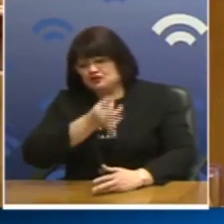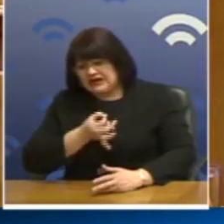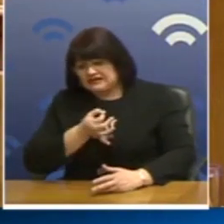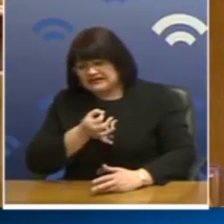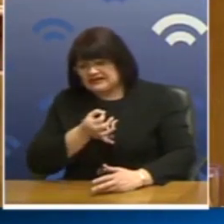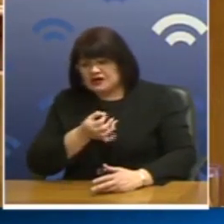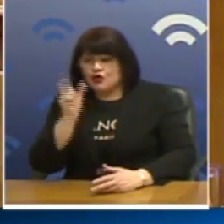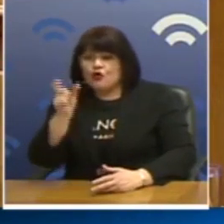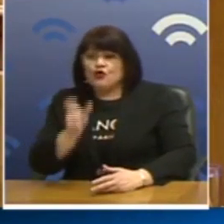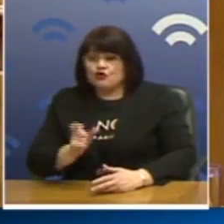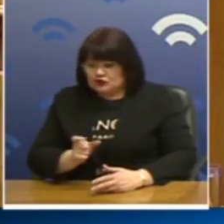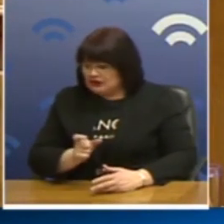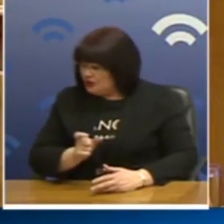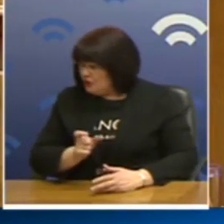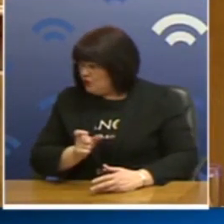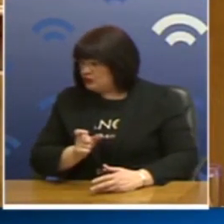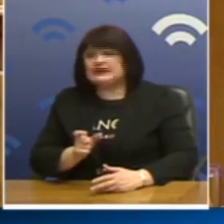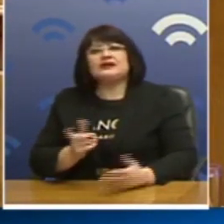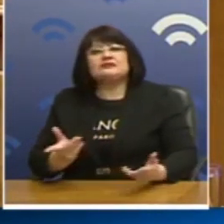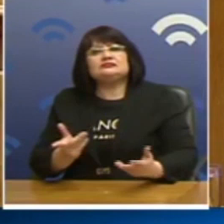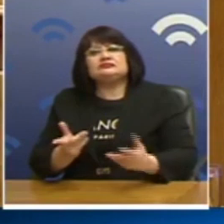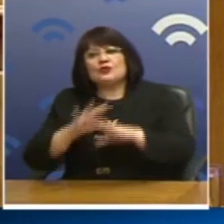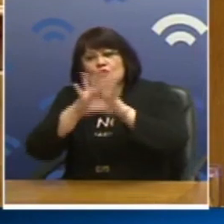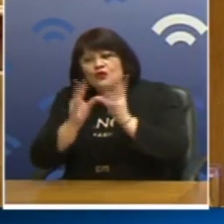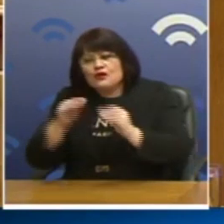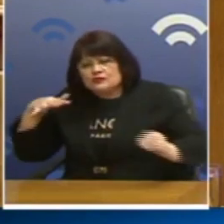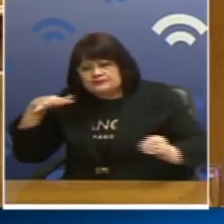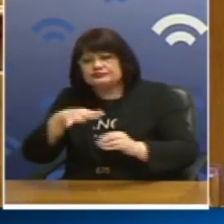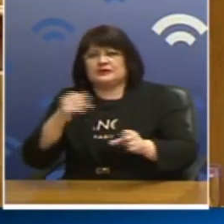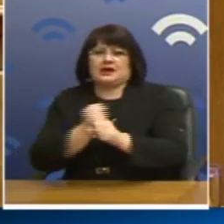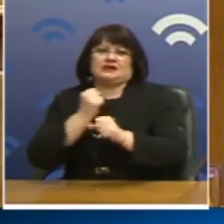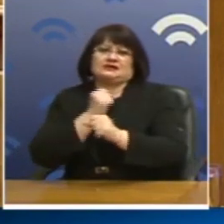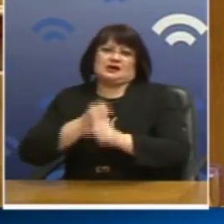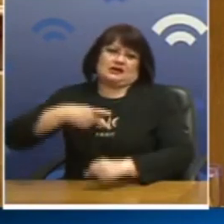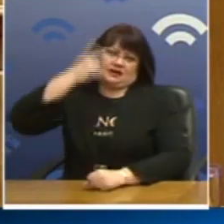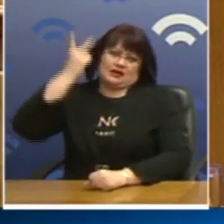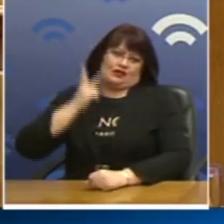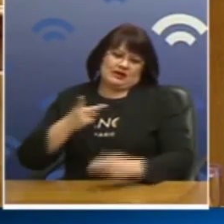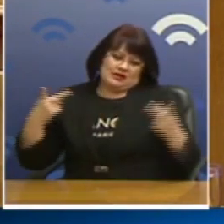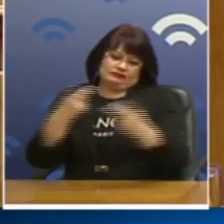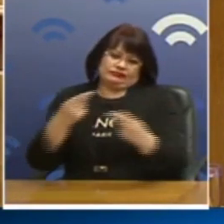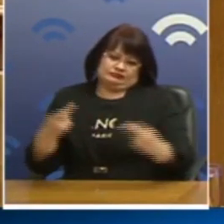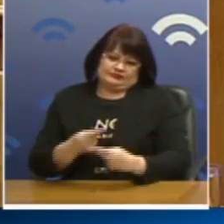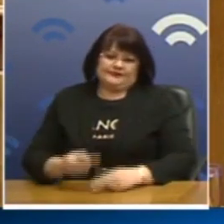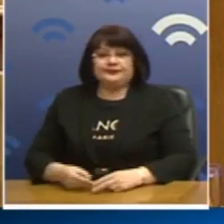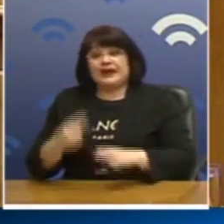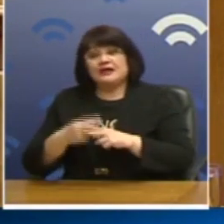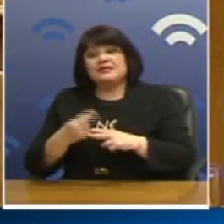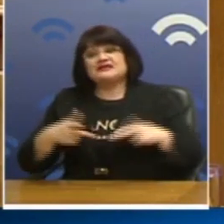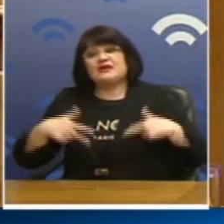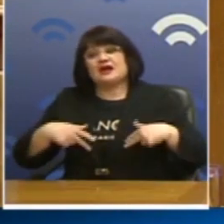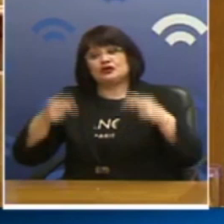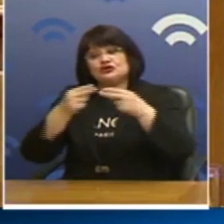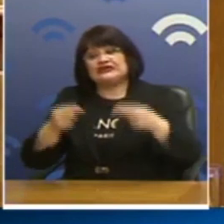προϋπόθεση την ολομέτωπη επίθεση σε εργασιακά δικαιώματα. Τα επίσημα στοιχεία του κράτους αποτυπώνουν